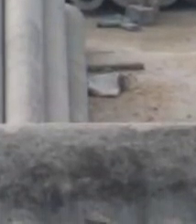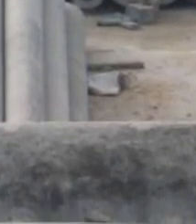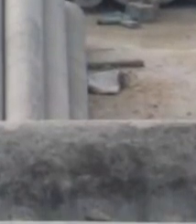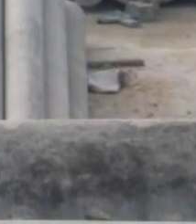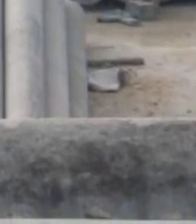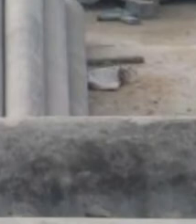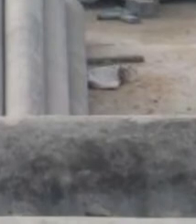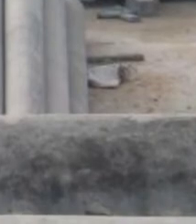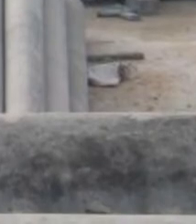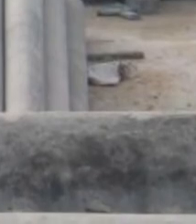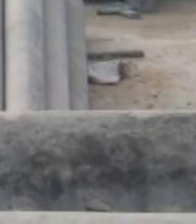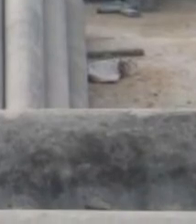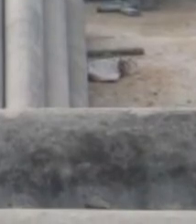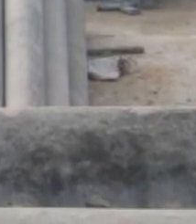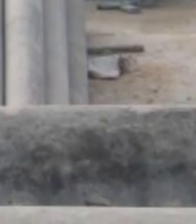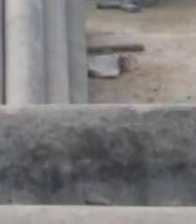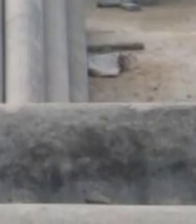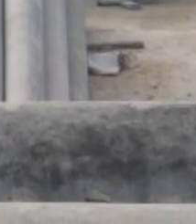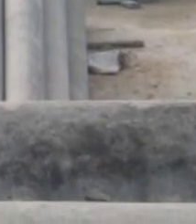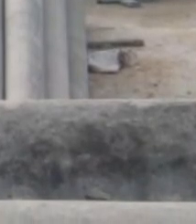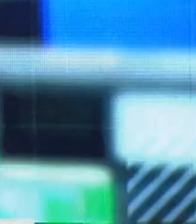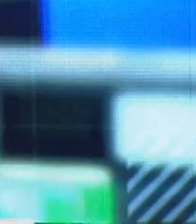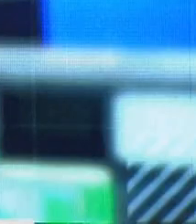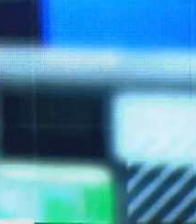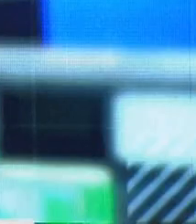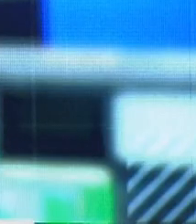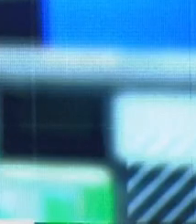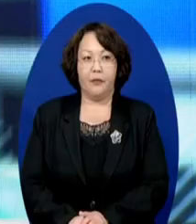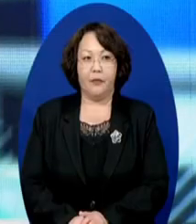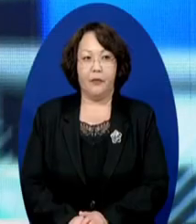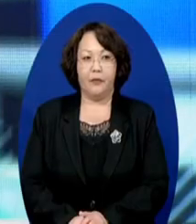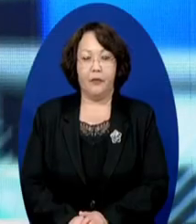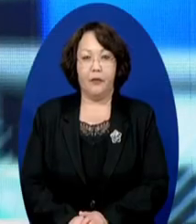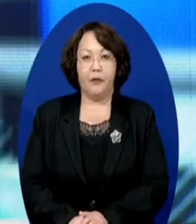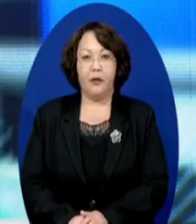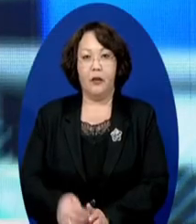Зумбайын